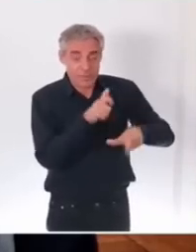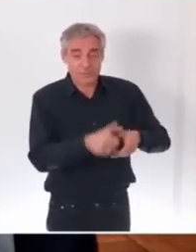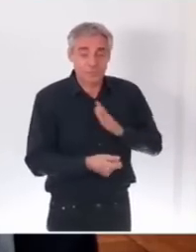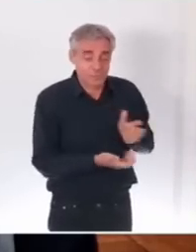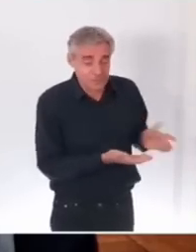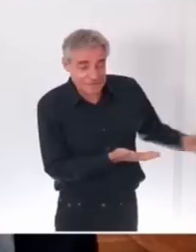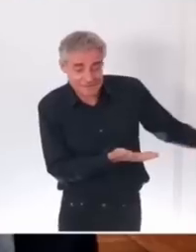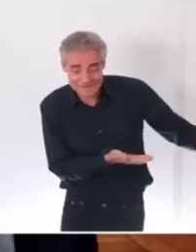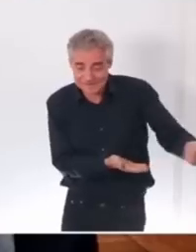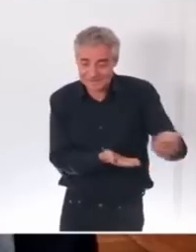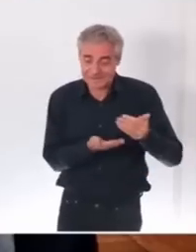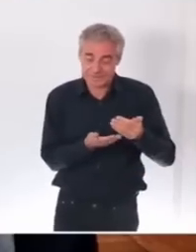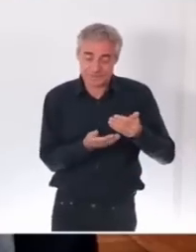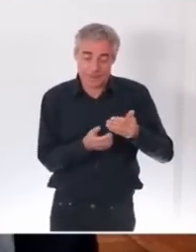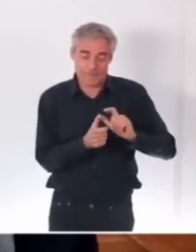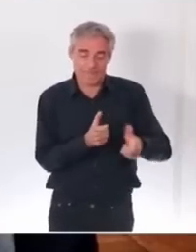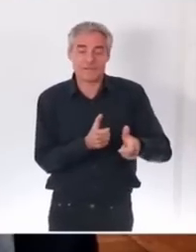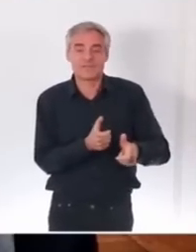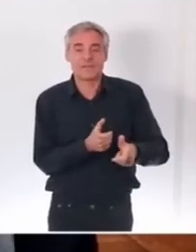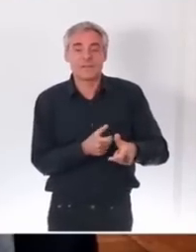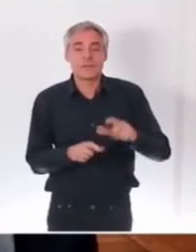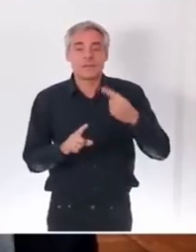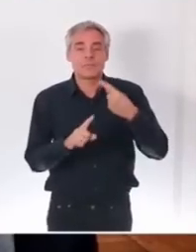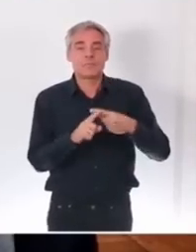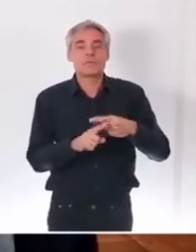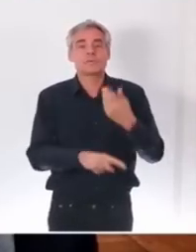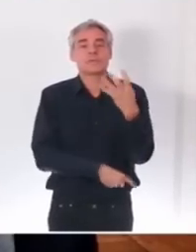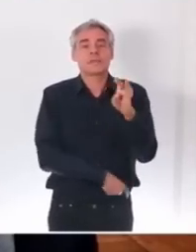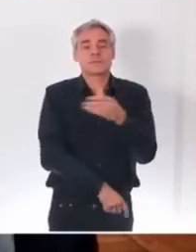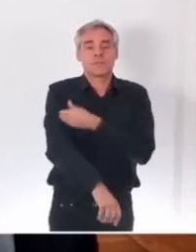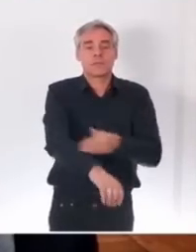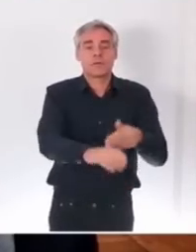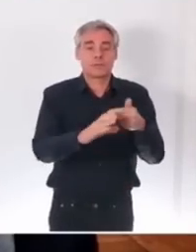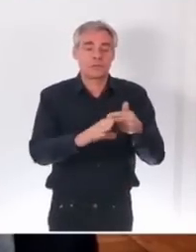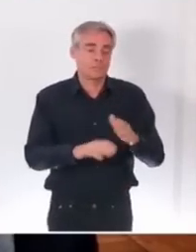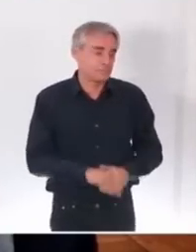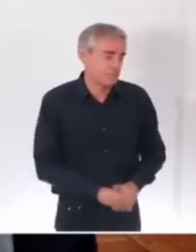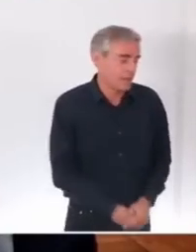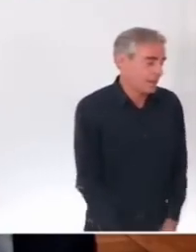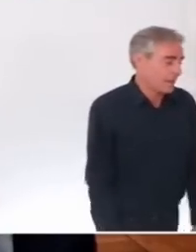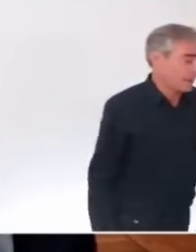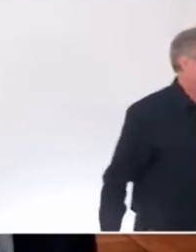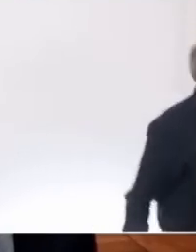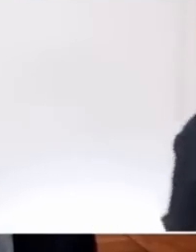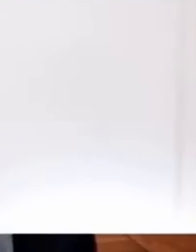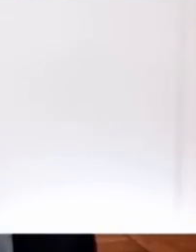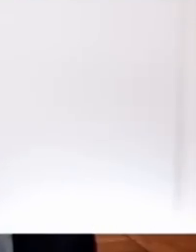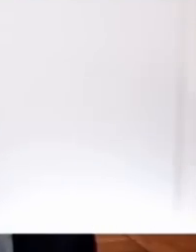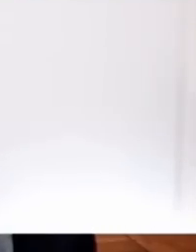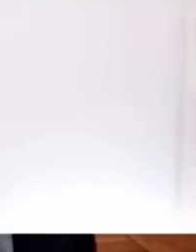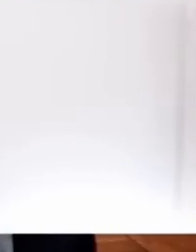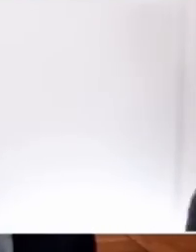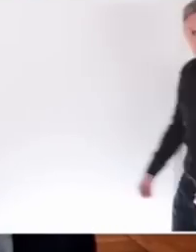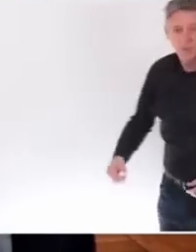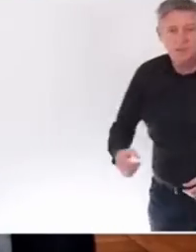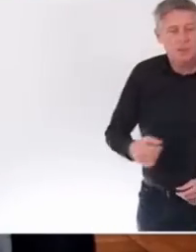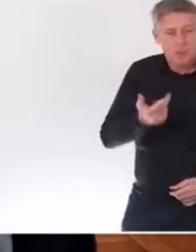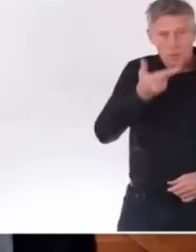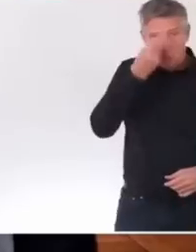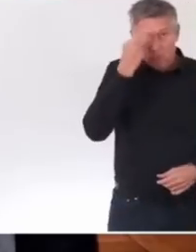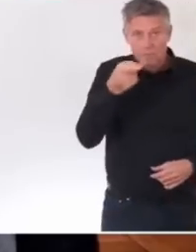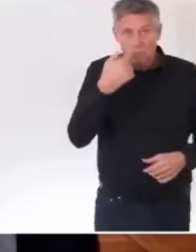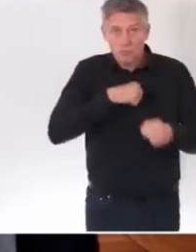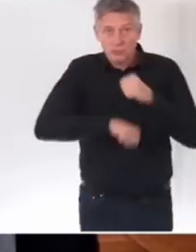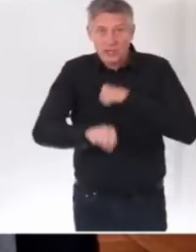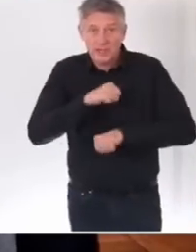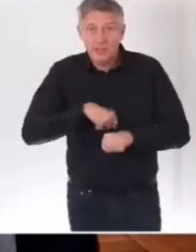et ça va se traduire par un produit de 400 millions d'euros. Ce qui se passe aujourd'hui, mais je comprends que vous soyez gênés, vous êtes incapable de nous dire comment vous